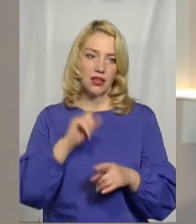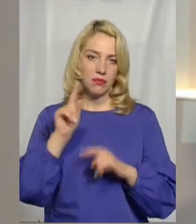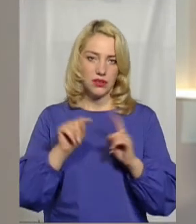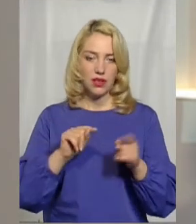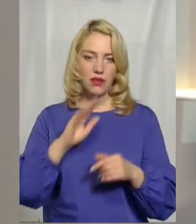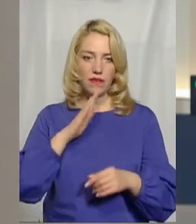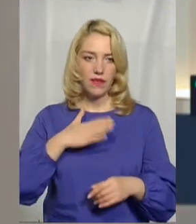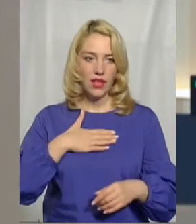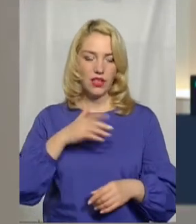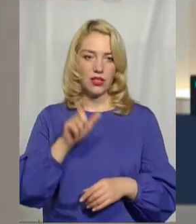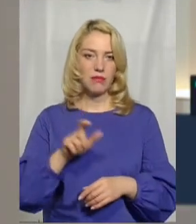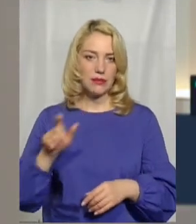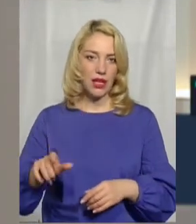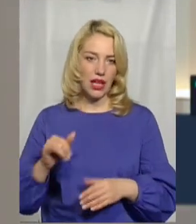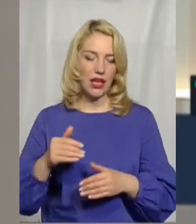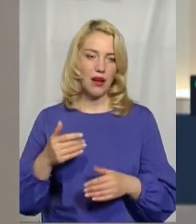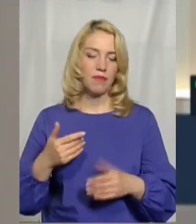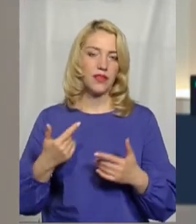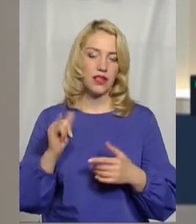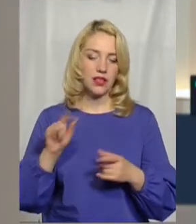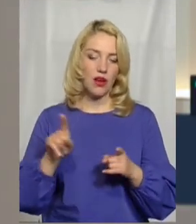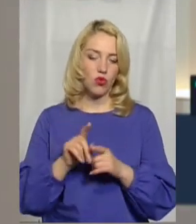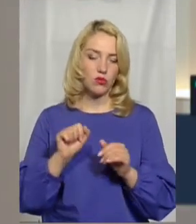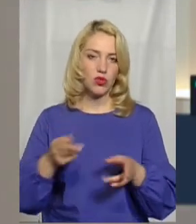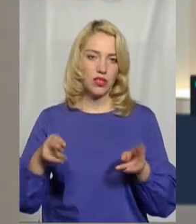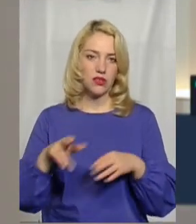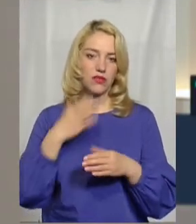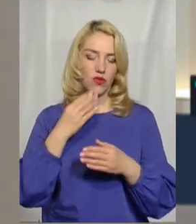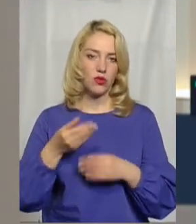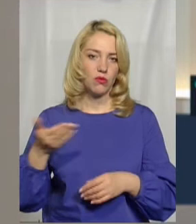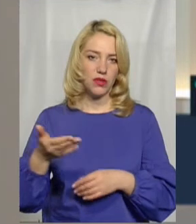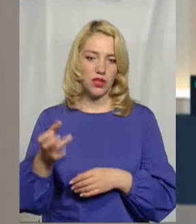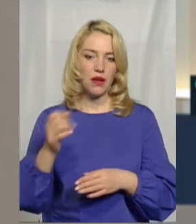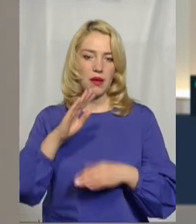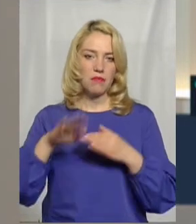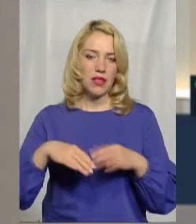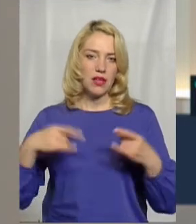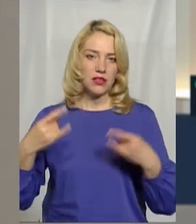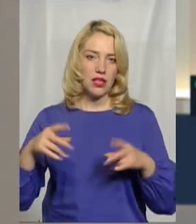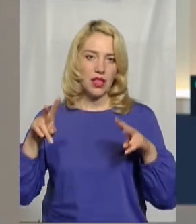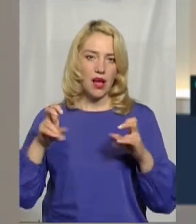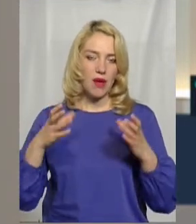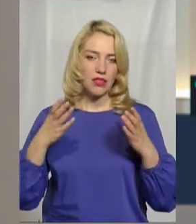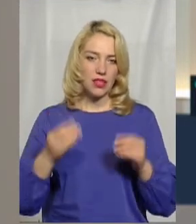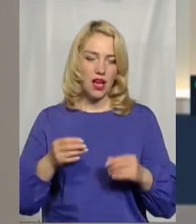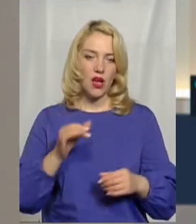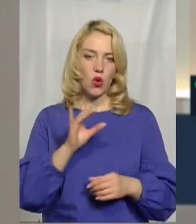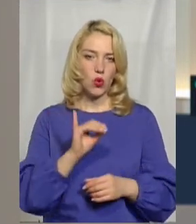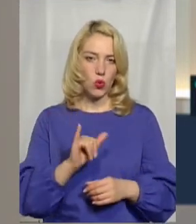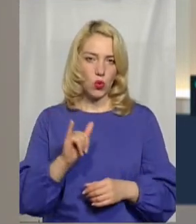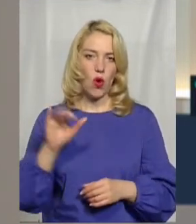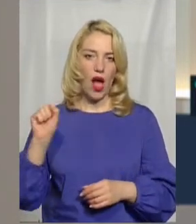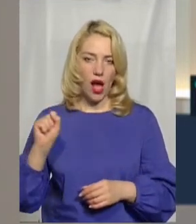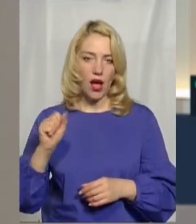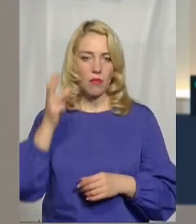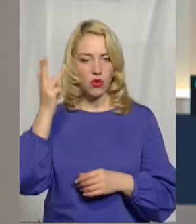нашим спікерам. Також ви можете залишати свої коментарі під трансляцією теми дня на сторінці ЮА Поділля у